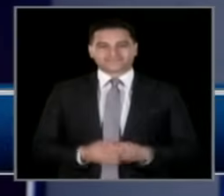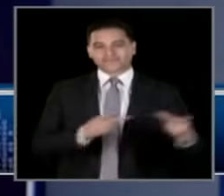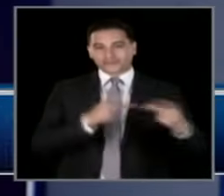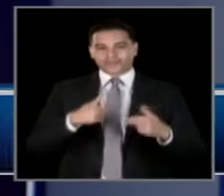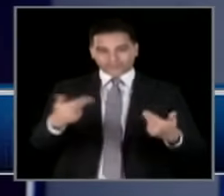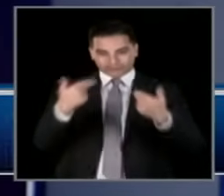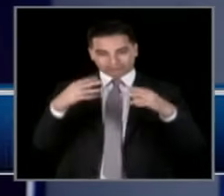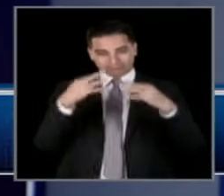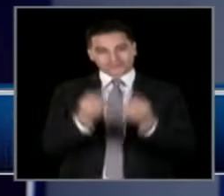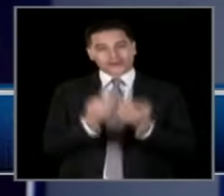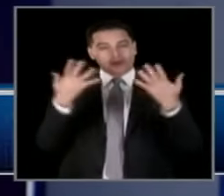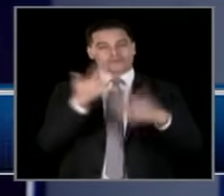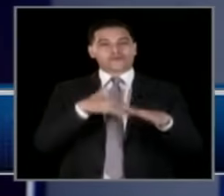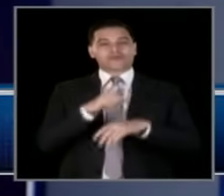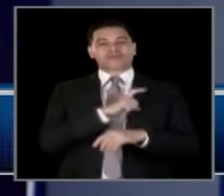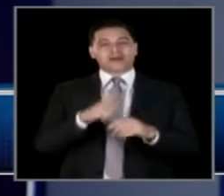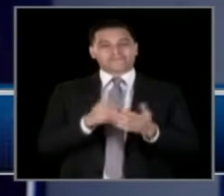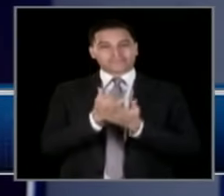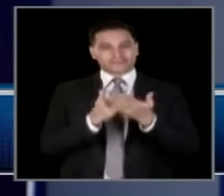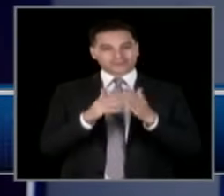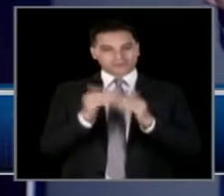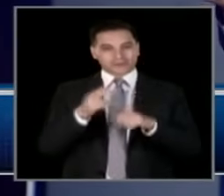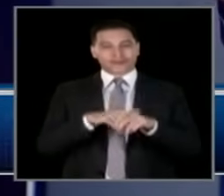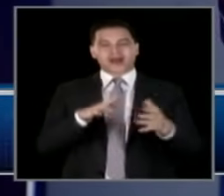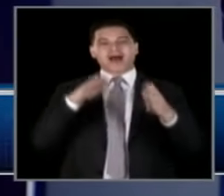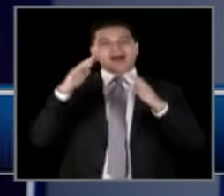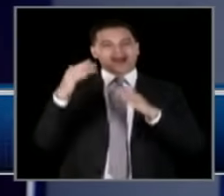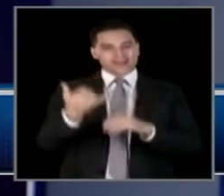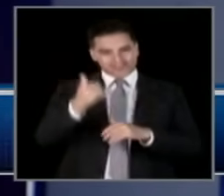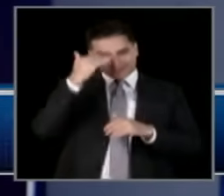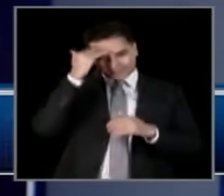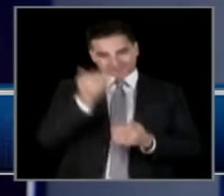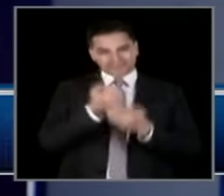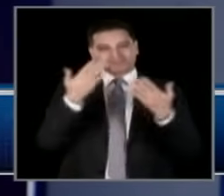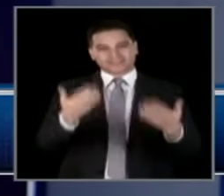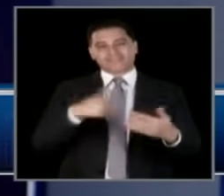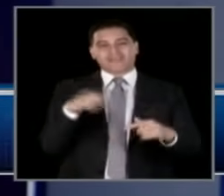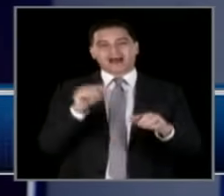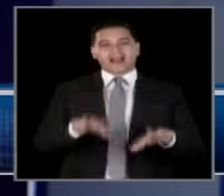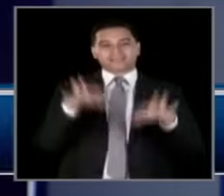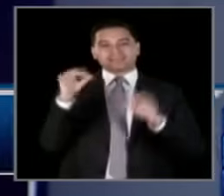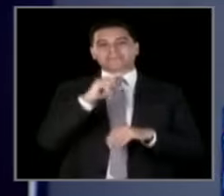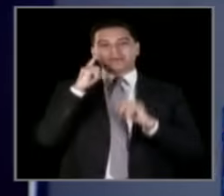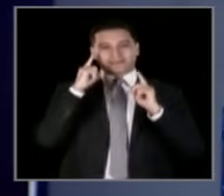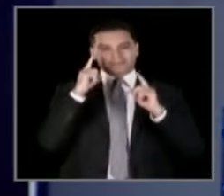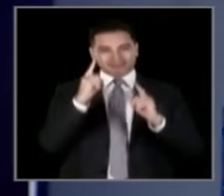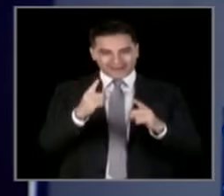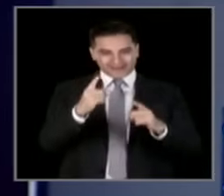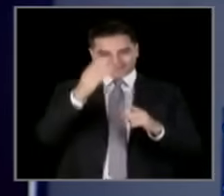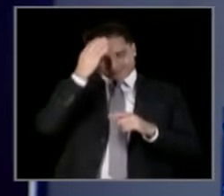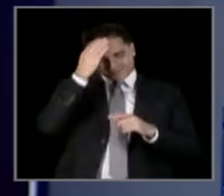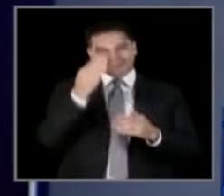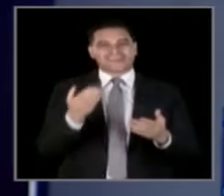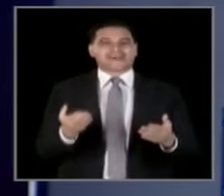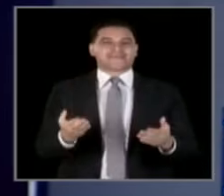شوفنا في الاستوديو مشاهدينا الكرام وطلبة المدارس في مصر والعالم العربي، اهلا ومرحبا بكم وحلقة جديدة من